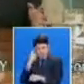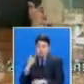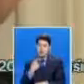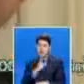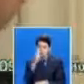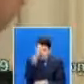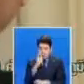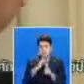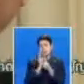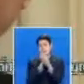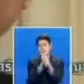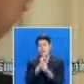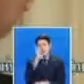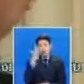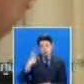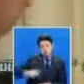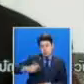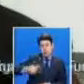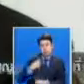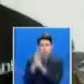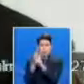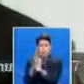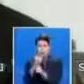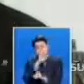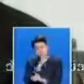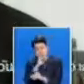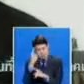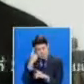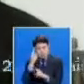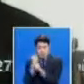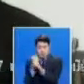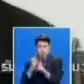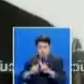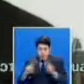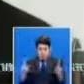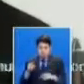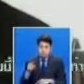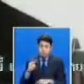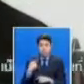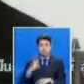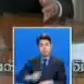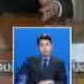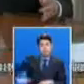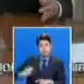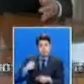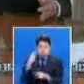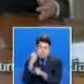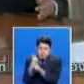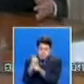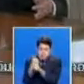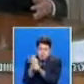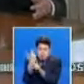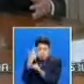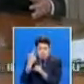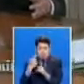ตัดสินของศาลโลกนะแม้ว่าเราจะสงวนสิทธิ์ใดๆก็สุดแล้วแต่การที่กัมพูชาเนี่ยกำลังไป